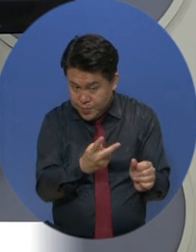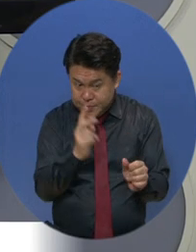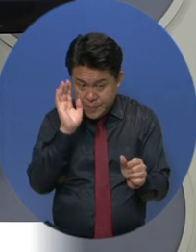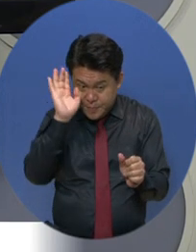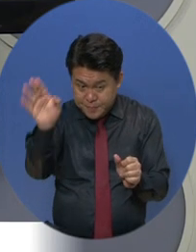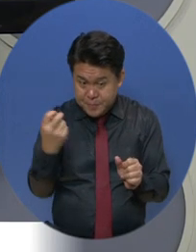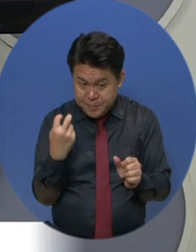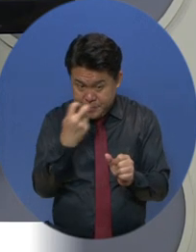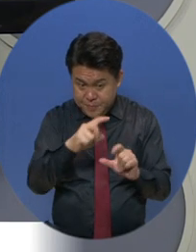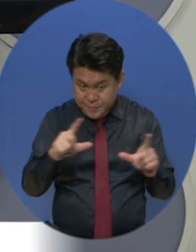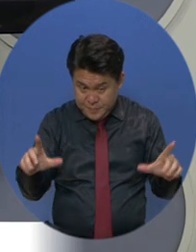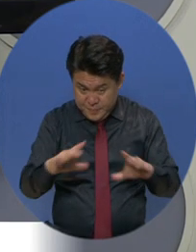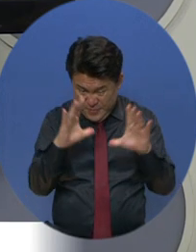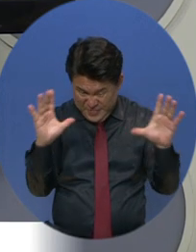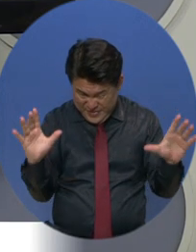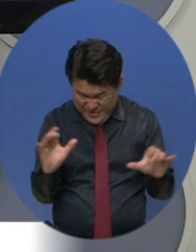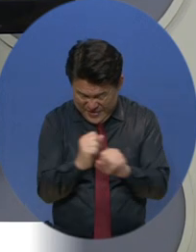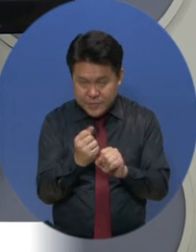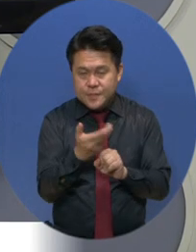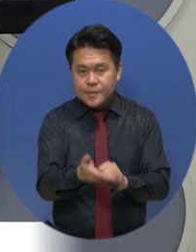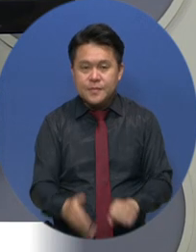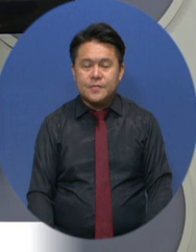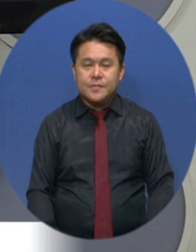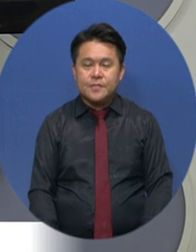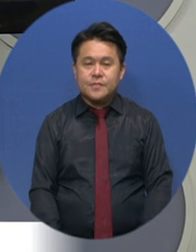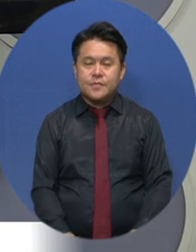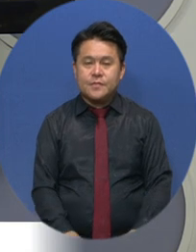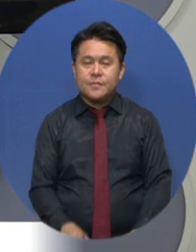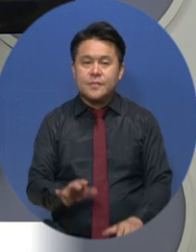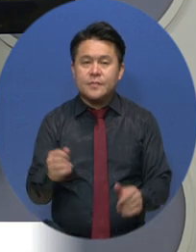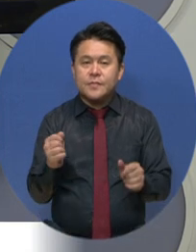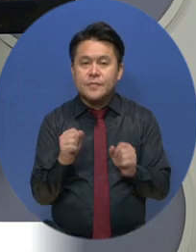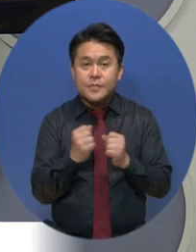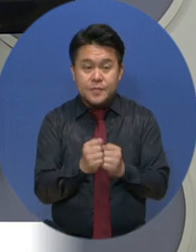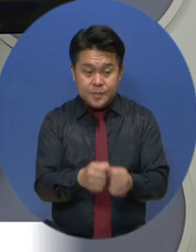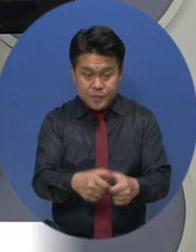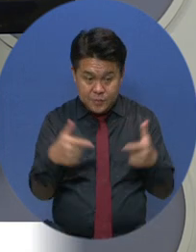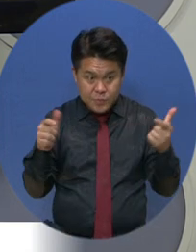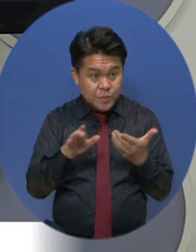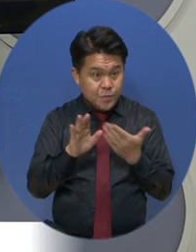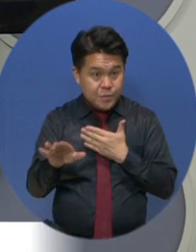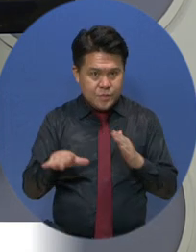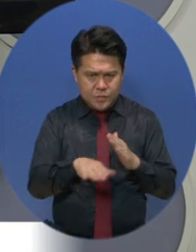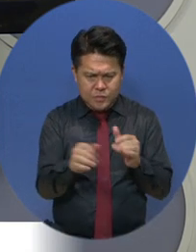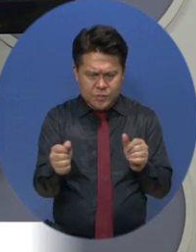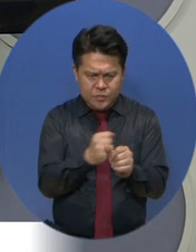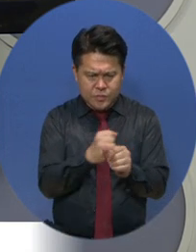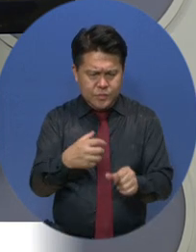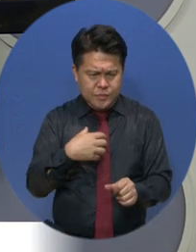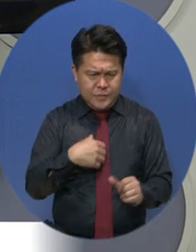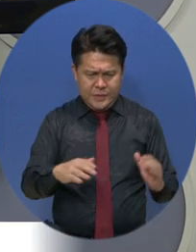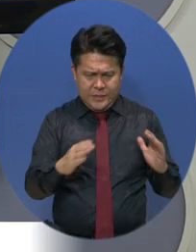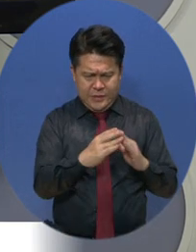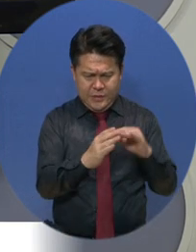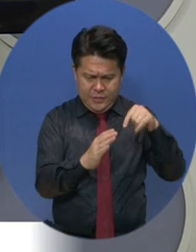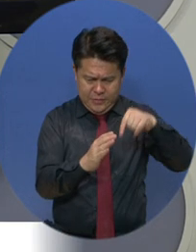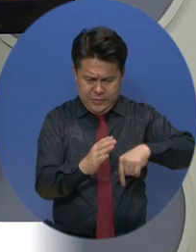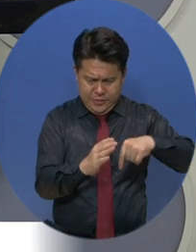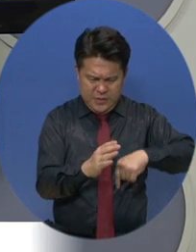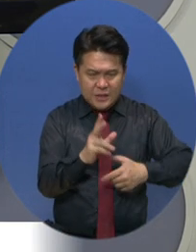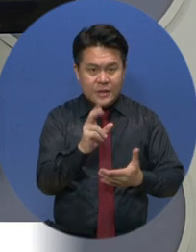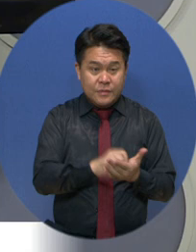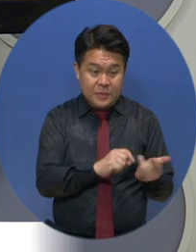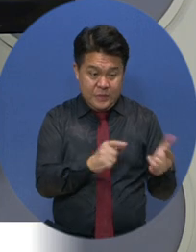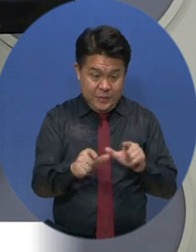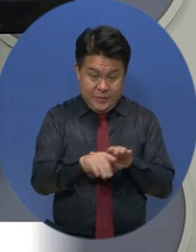원스톱으로 전달합니다 서울시는 이번 확대를 통해 가정 폭력 학대 외기 가구가 안고 있는 복합적인